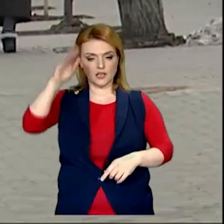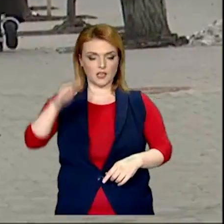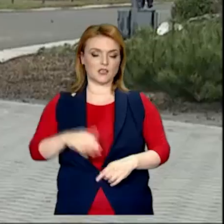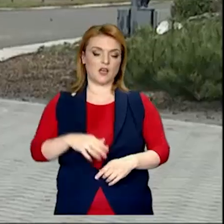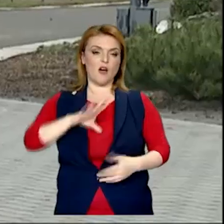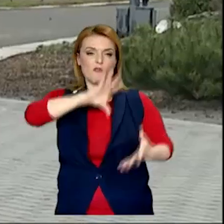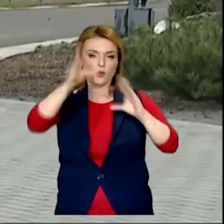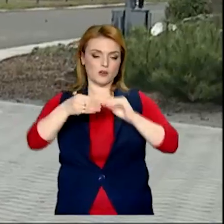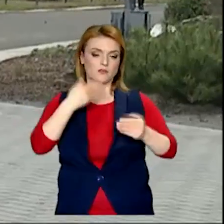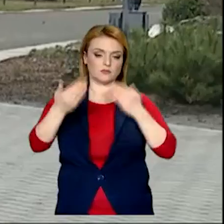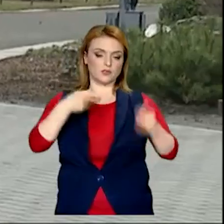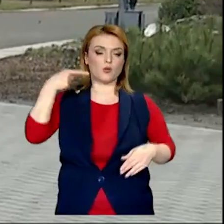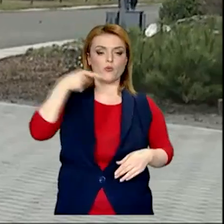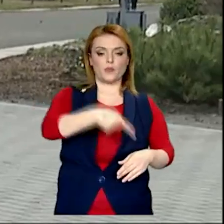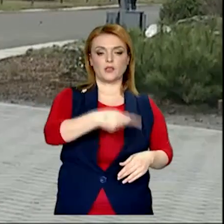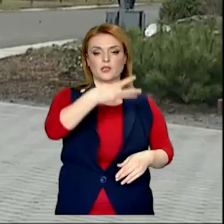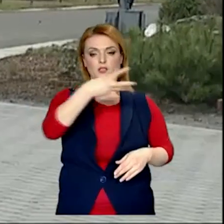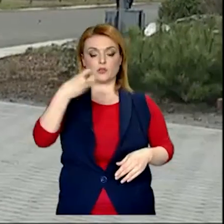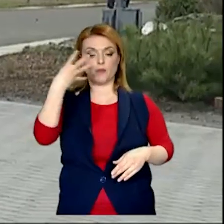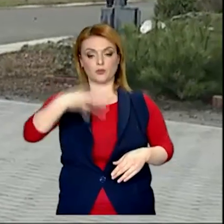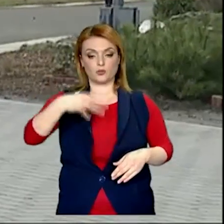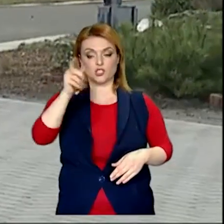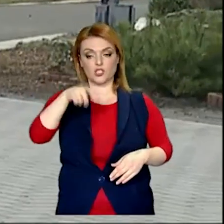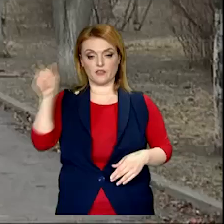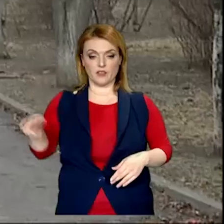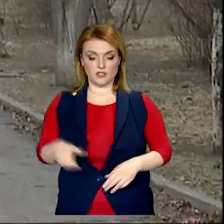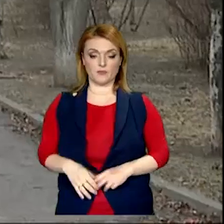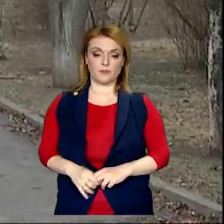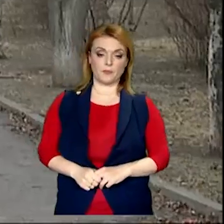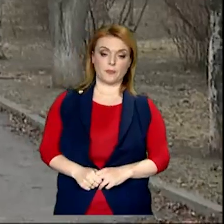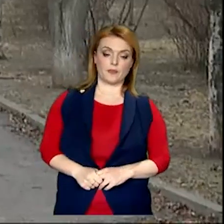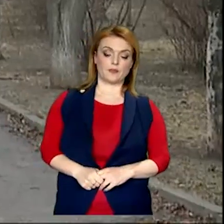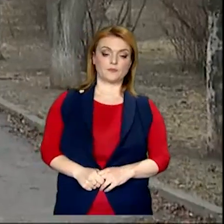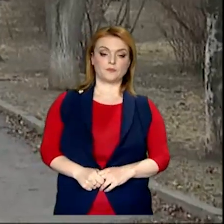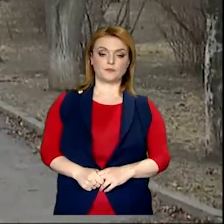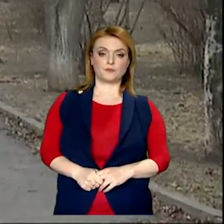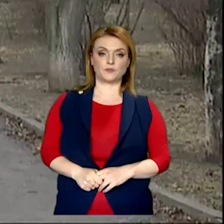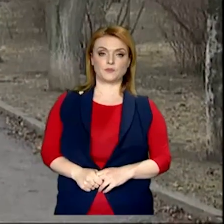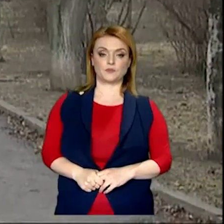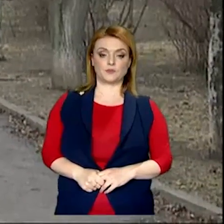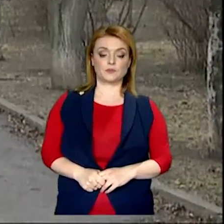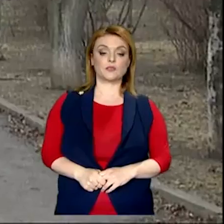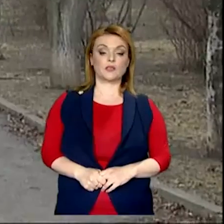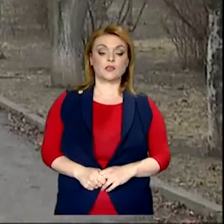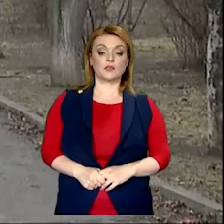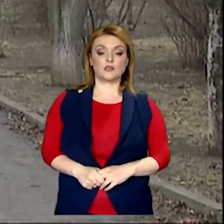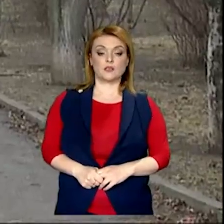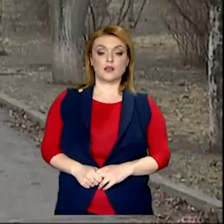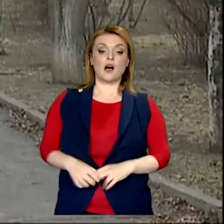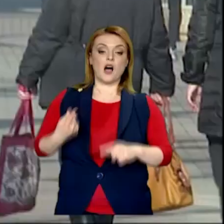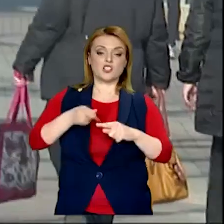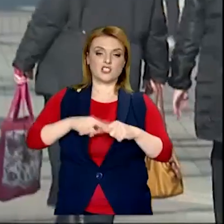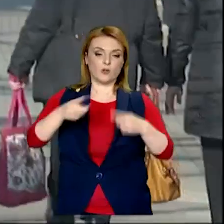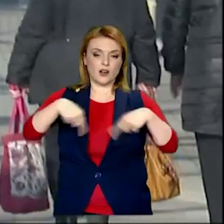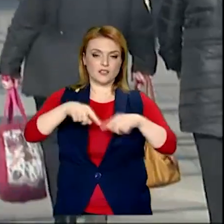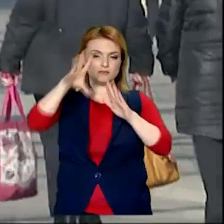de 1134 de persoane. Eroarea constituie plus minus 2,8%. IDIS Viitorul e o comunitate de